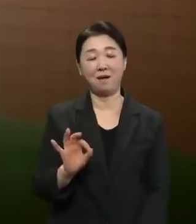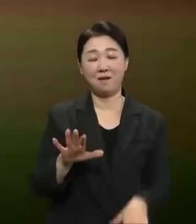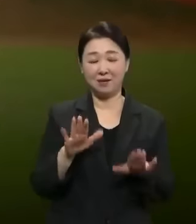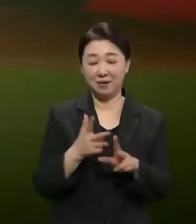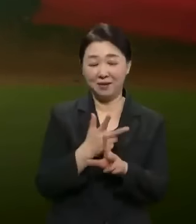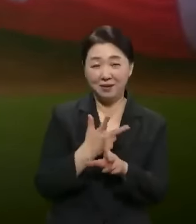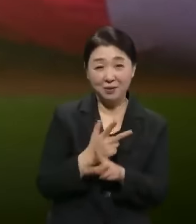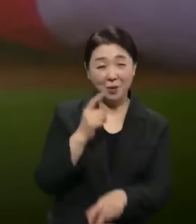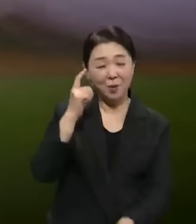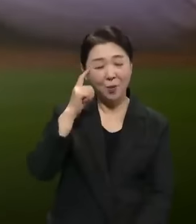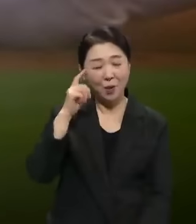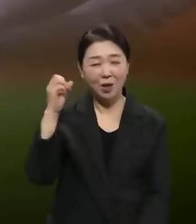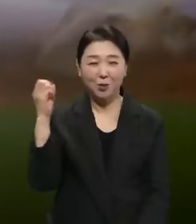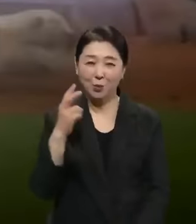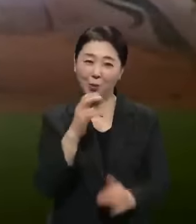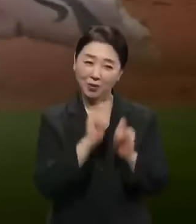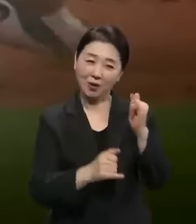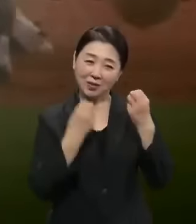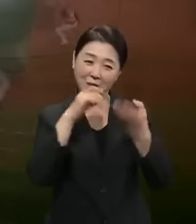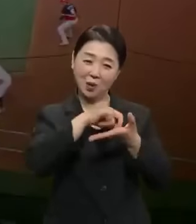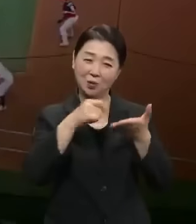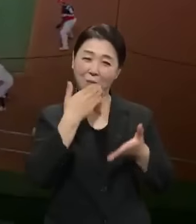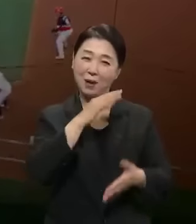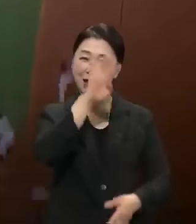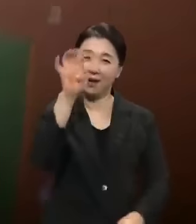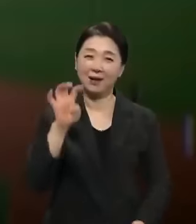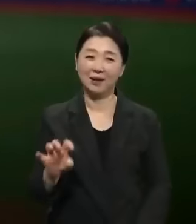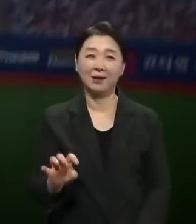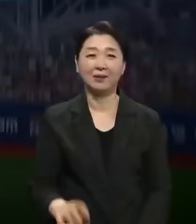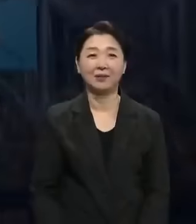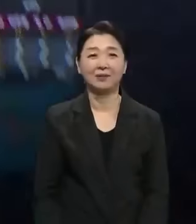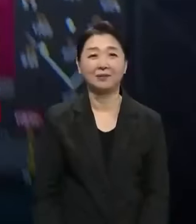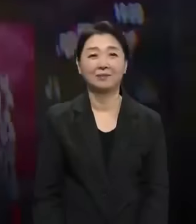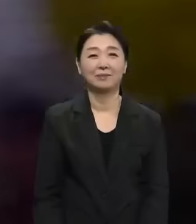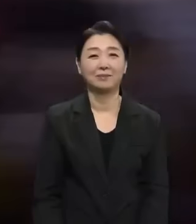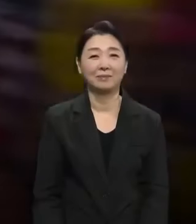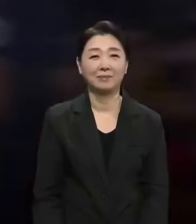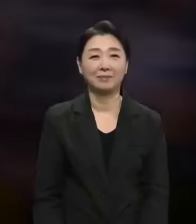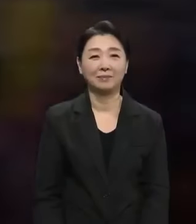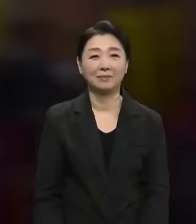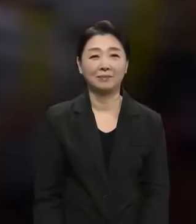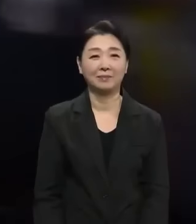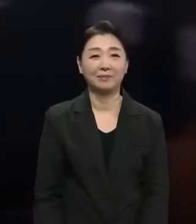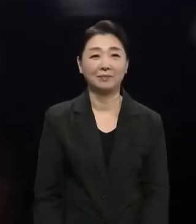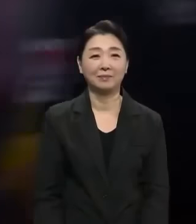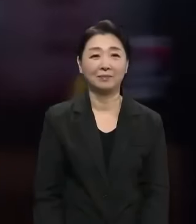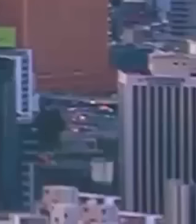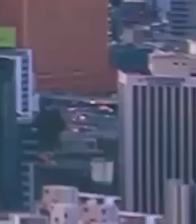주 과연 또 하나의 역사를 쓸 수 있을까요? 오늘의 야구였습니다.